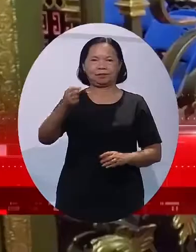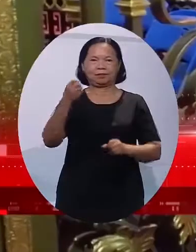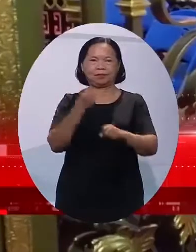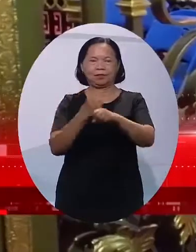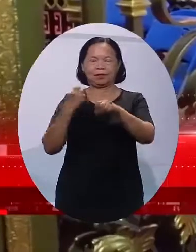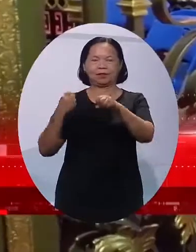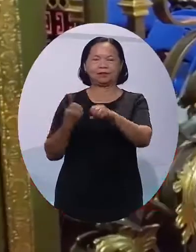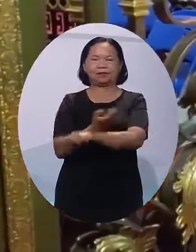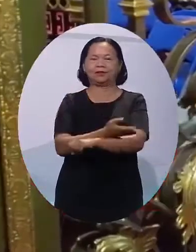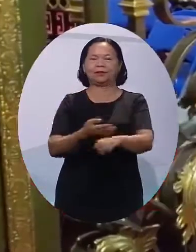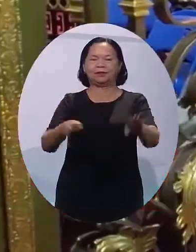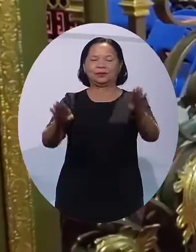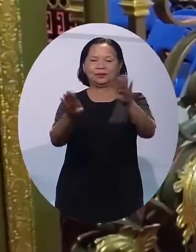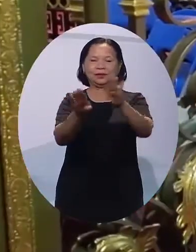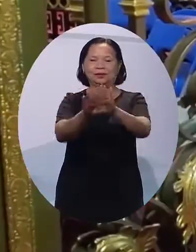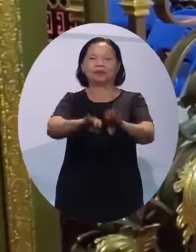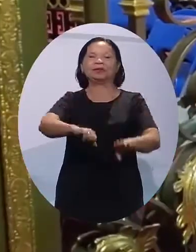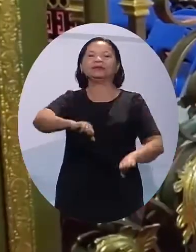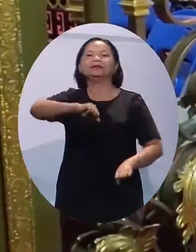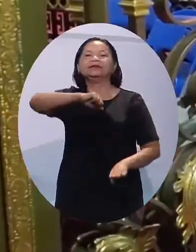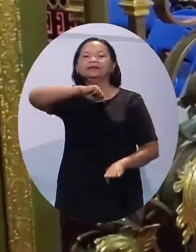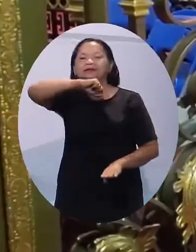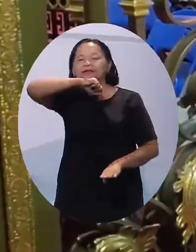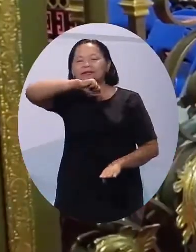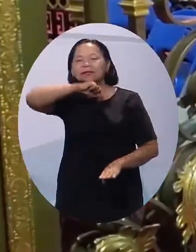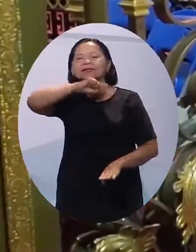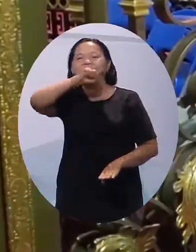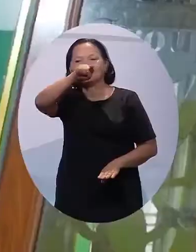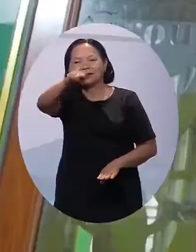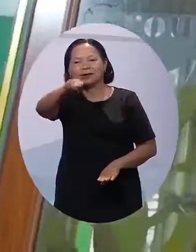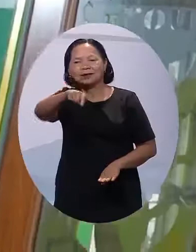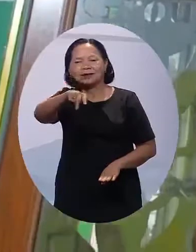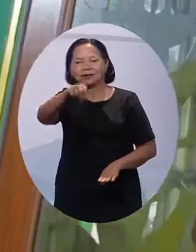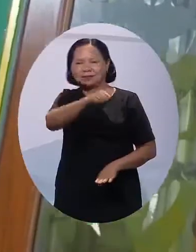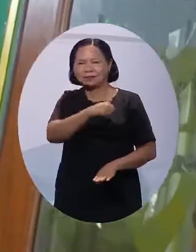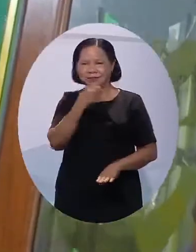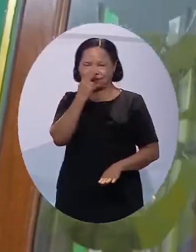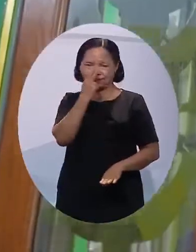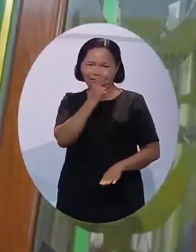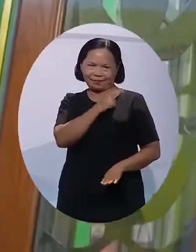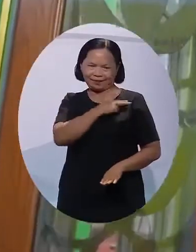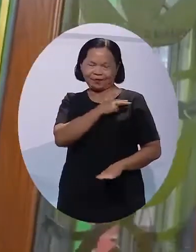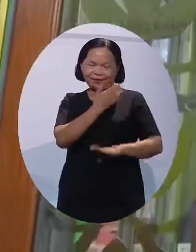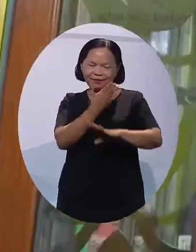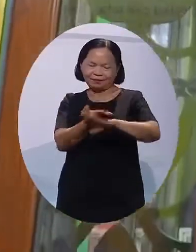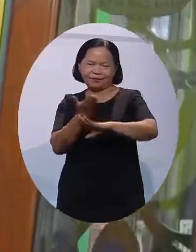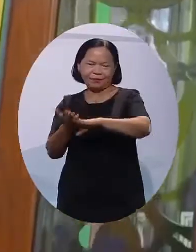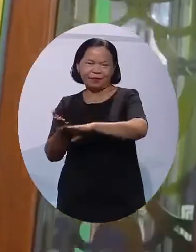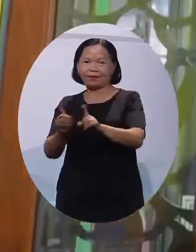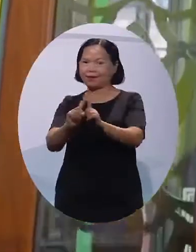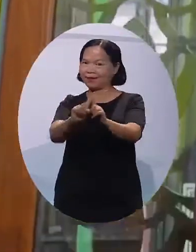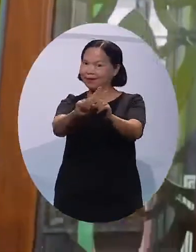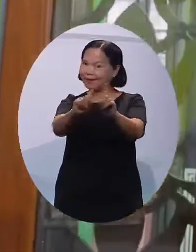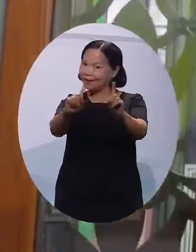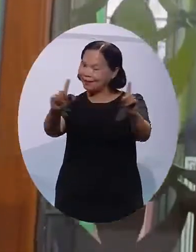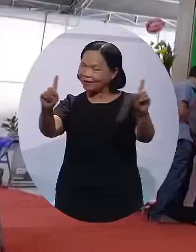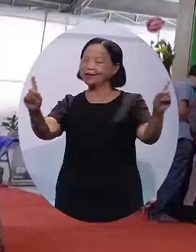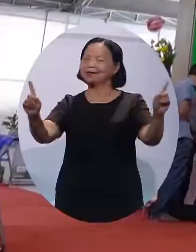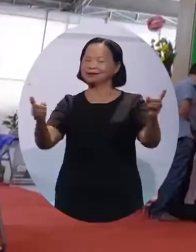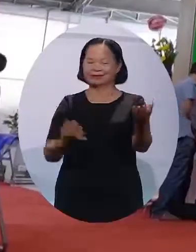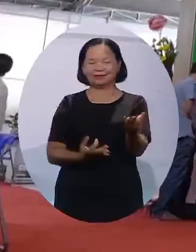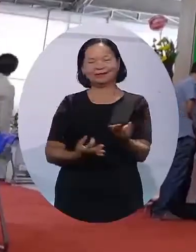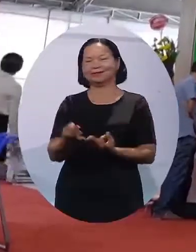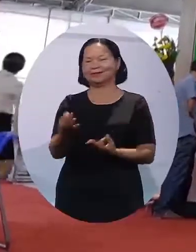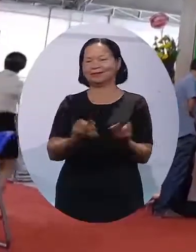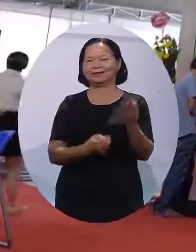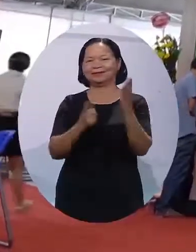và sắt mỹ thuật, nhôm nội thất đến gần hơn với người tiêu dùng Việt Nam. Ngoài những sản phẩm đa dạng, luôn bắt nhịp cùng với xu hướng thị trường hiện